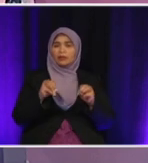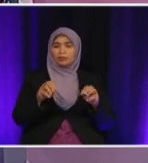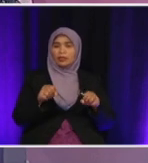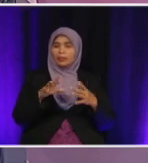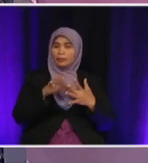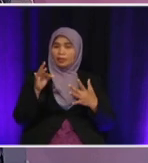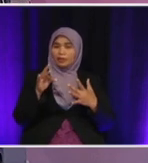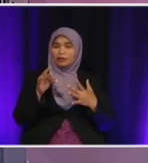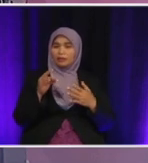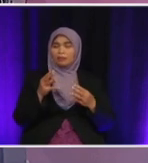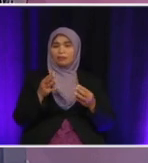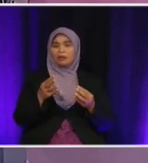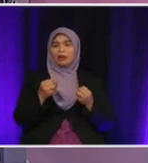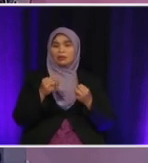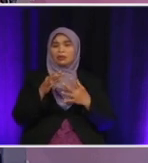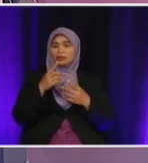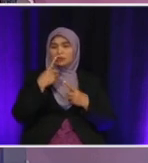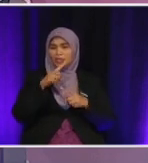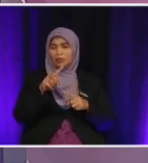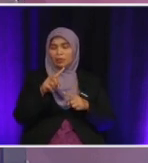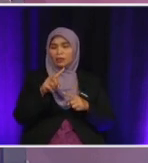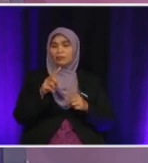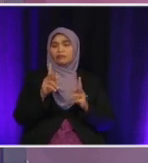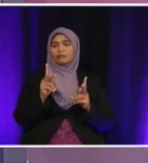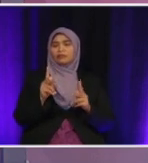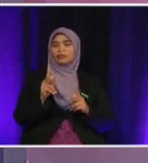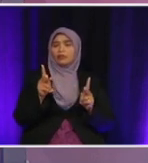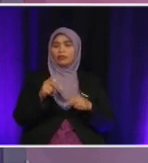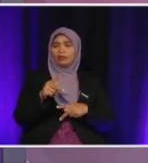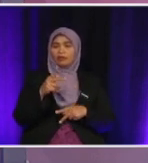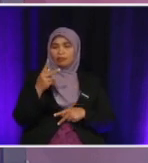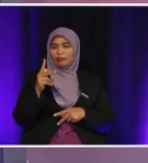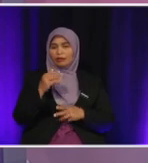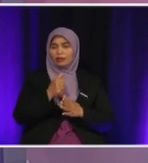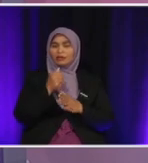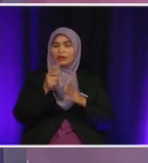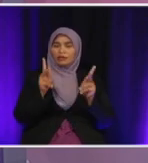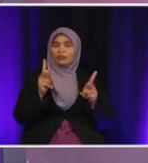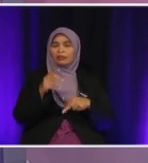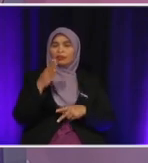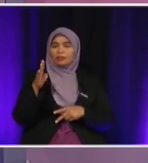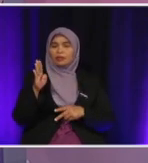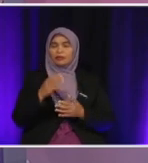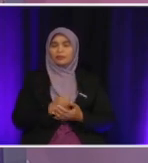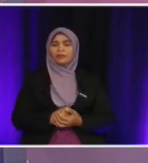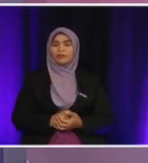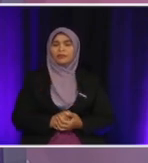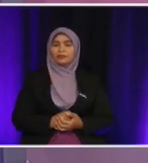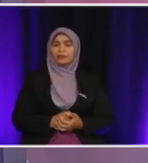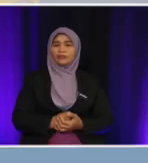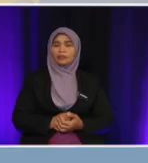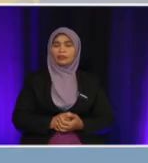Adil nak menjawab soal dan yang berwarna kotak kuning ataupun kotak biru Ya sudah angkat tangan dan yang jawab yang